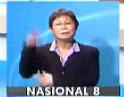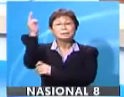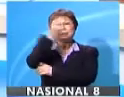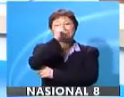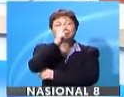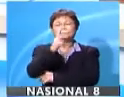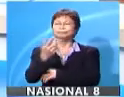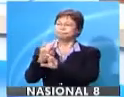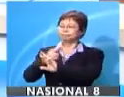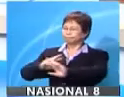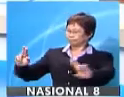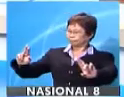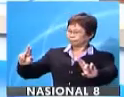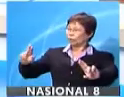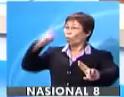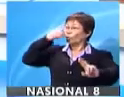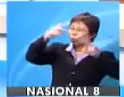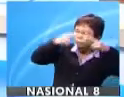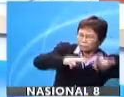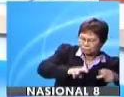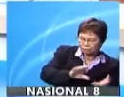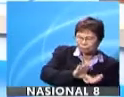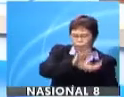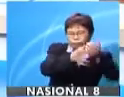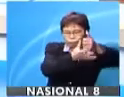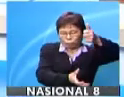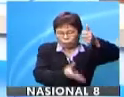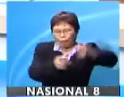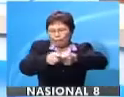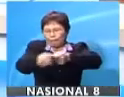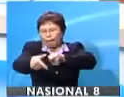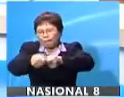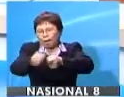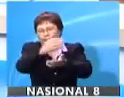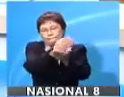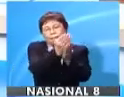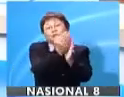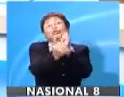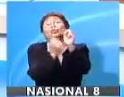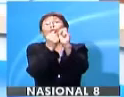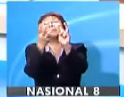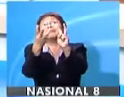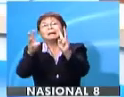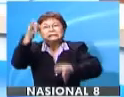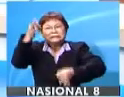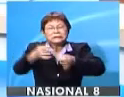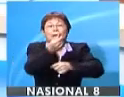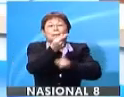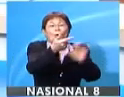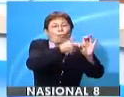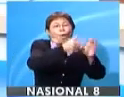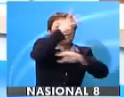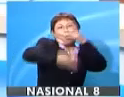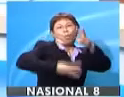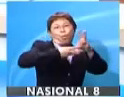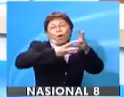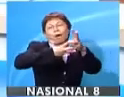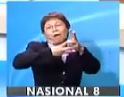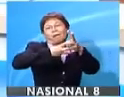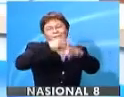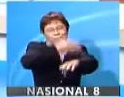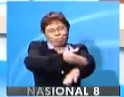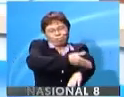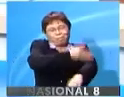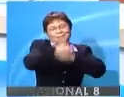Kerajaan bersedia untuk mengkaji semula peruntukan perbelanjaan di bawah bajet 2016 jika harga minyak dunia kembali pulih tahun